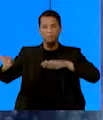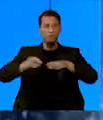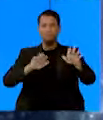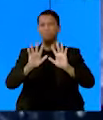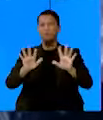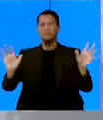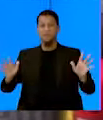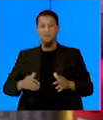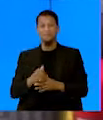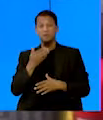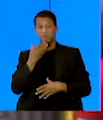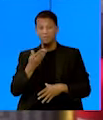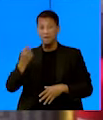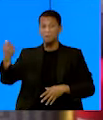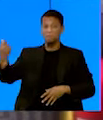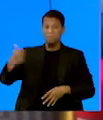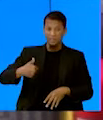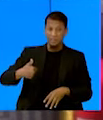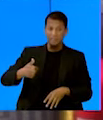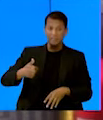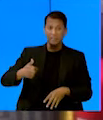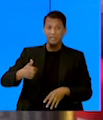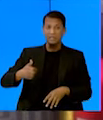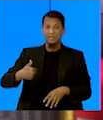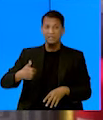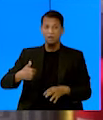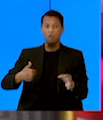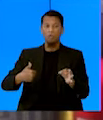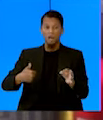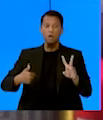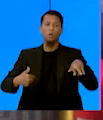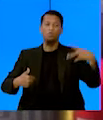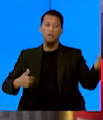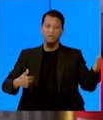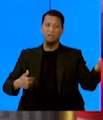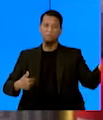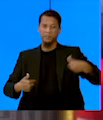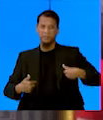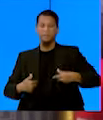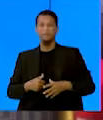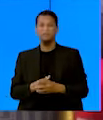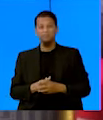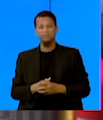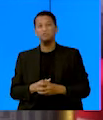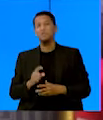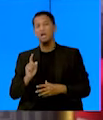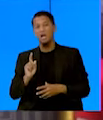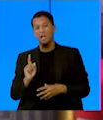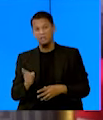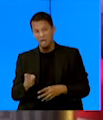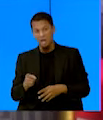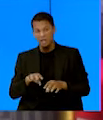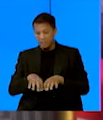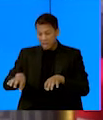Pembelinya itu dari itu sih ya, dari luar-luar kota juga, luar daerah gitu. Ada juga dari sekitaran sini